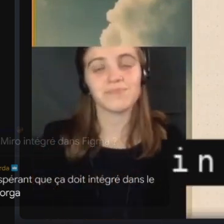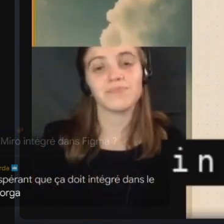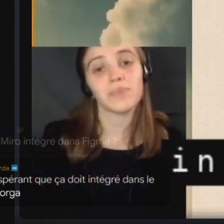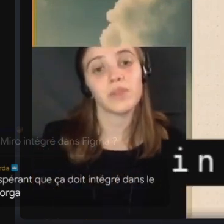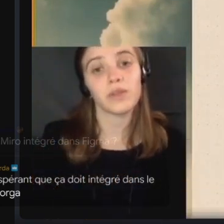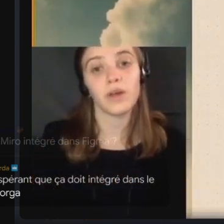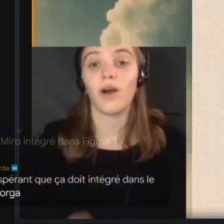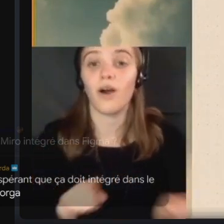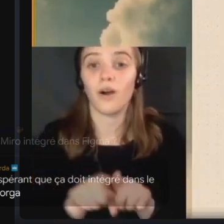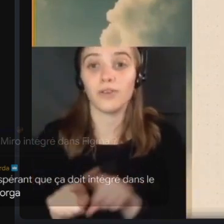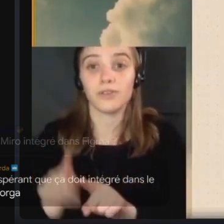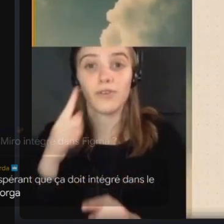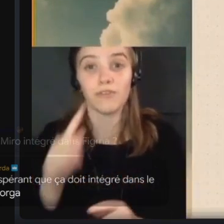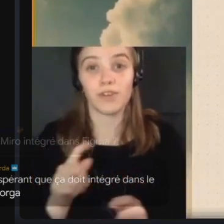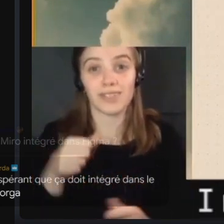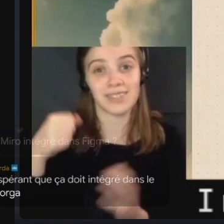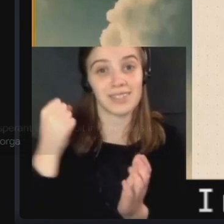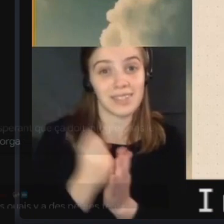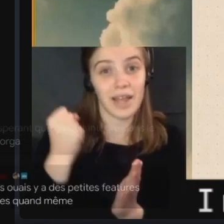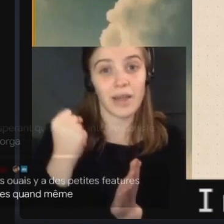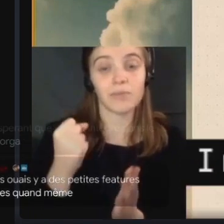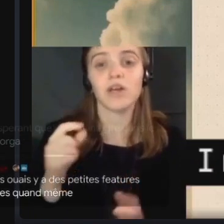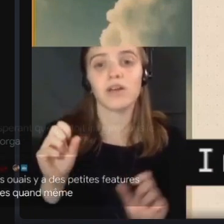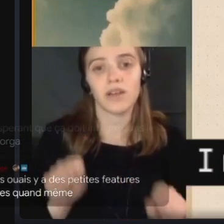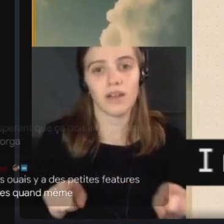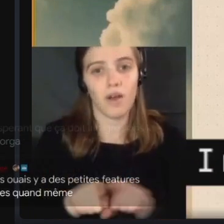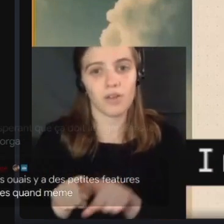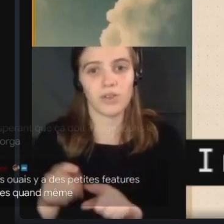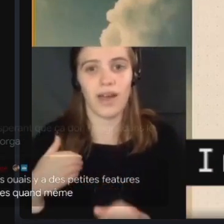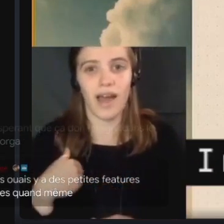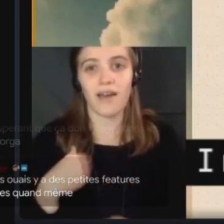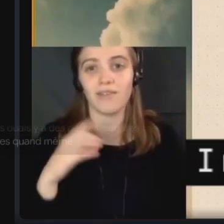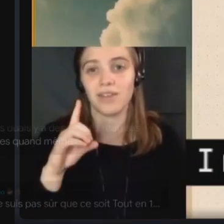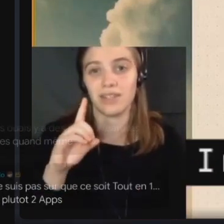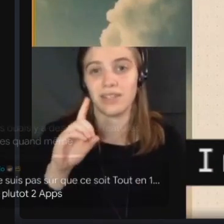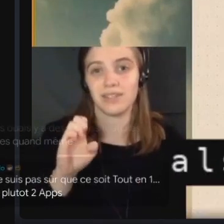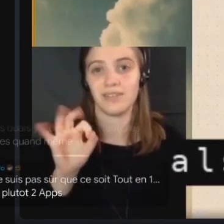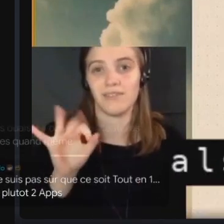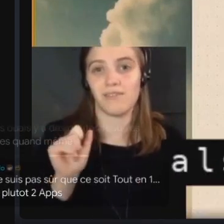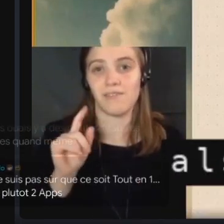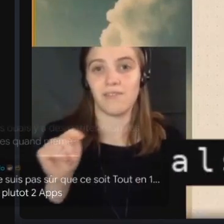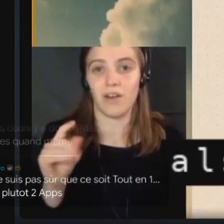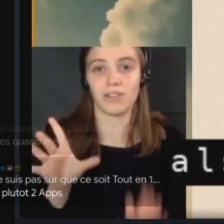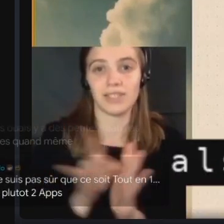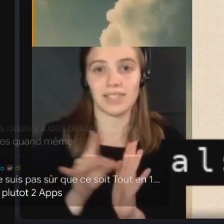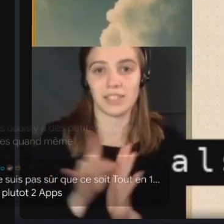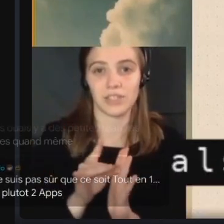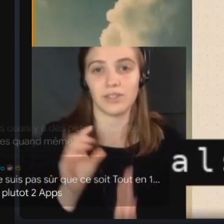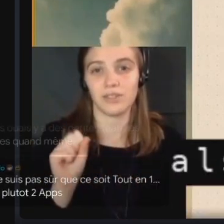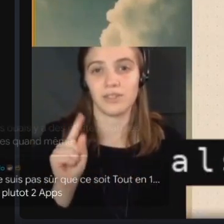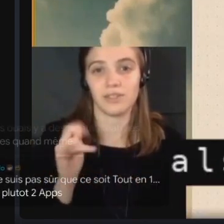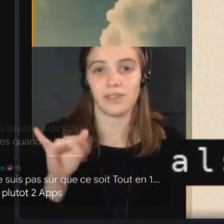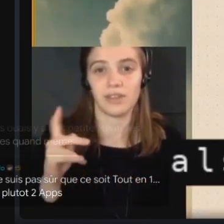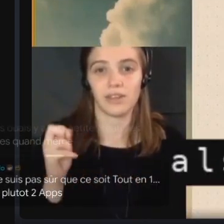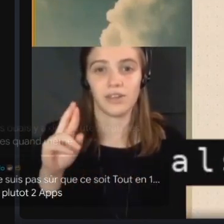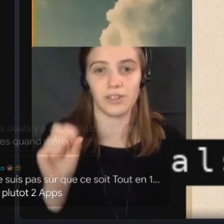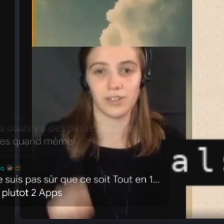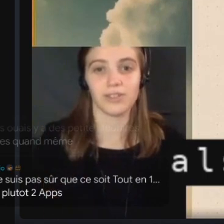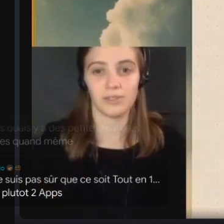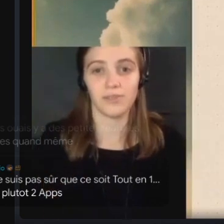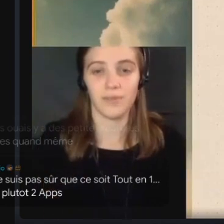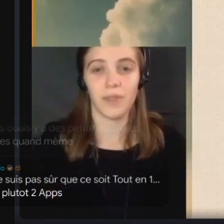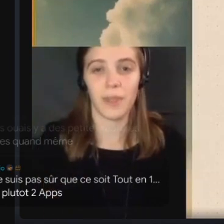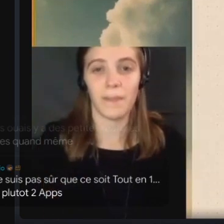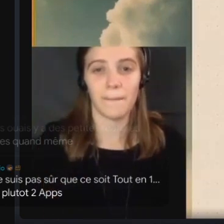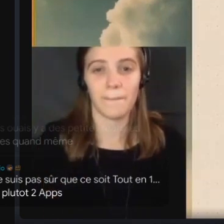En espérant que ce soit intégré dans les plans. Ouais, on va voir ça, Denis, après. Of default stickers in FigJam. So I'll go find some good stickers